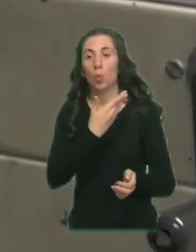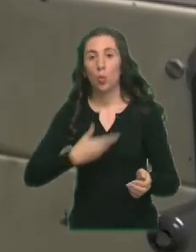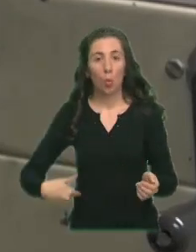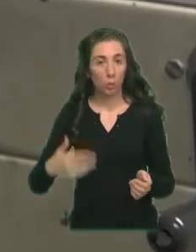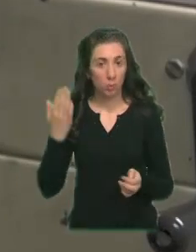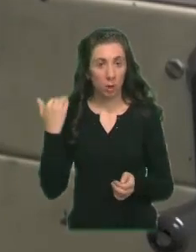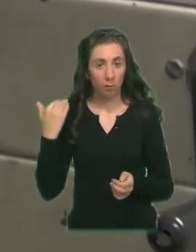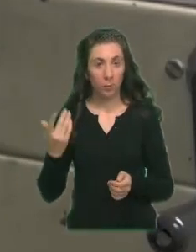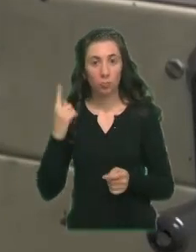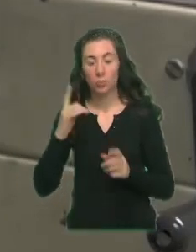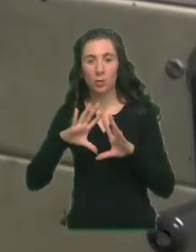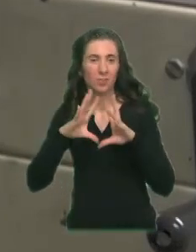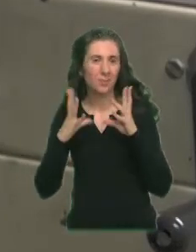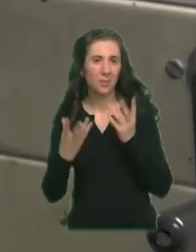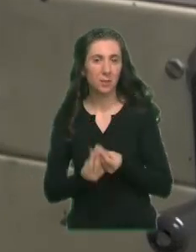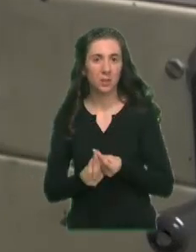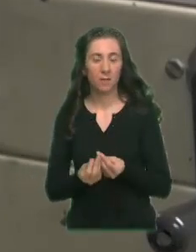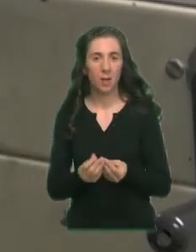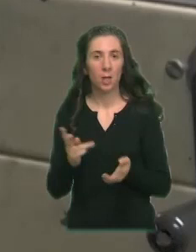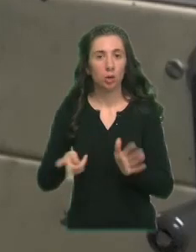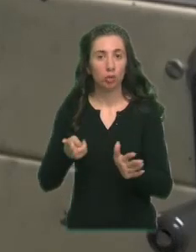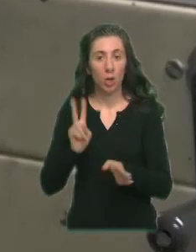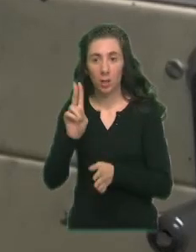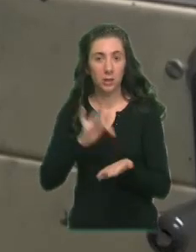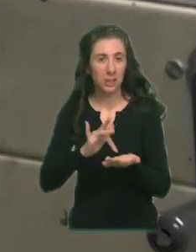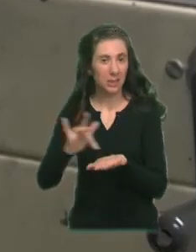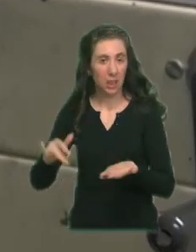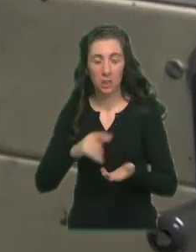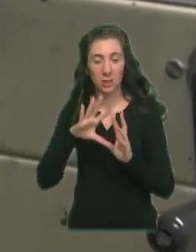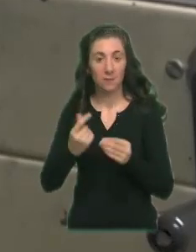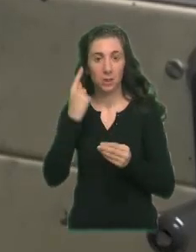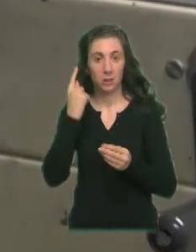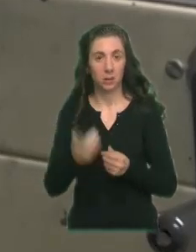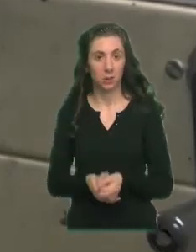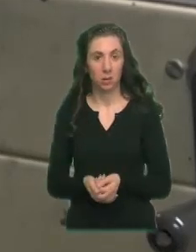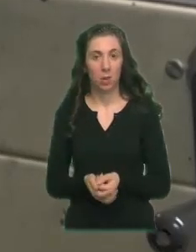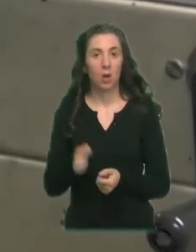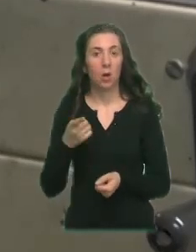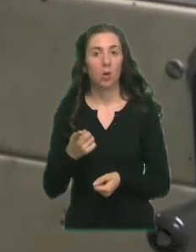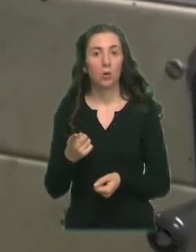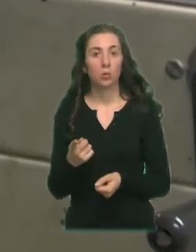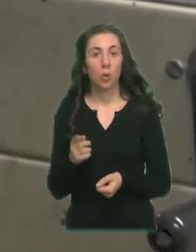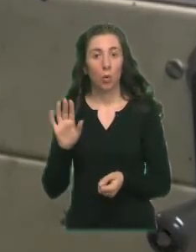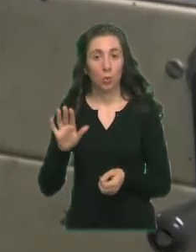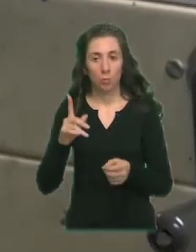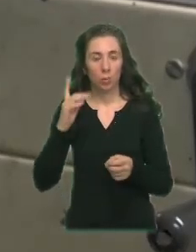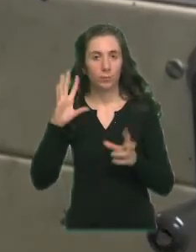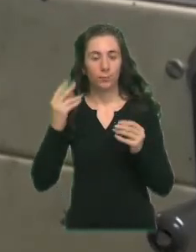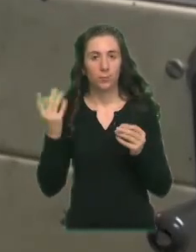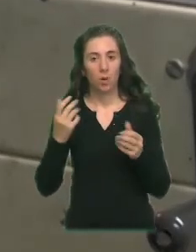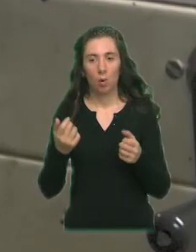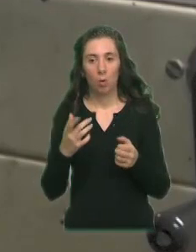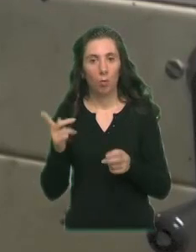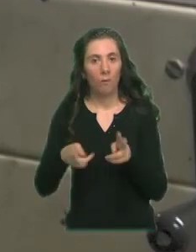U Jugoslaviji je znao sve ove željezničke stanice i tako. Tako da ta njegova